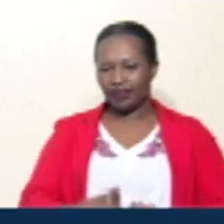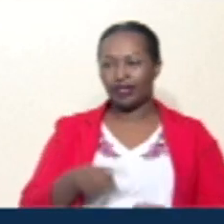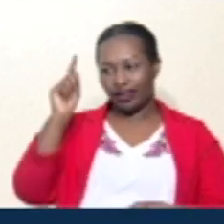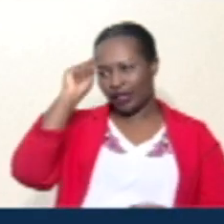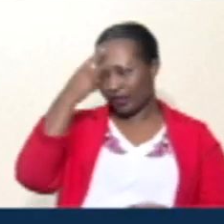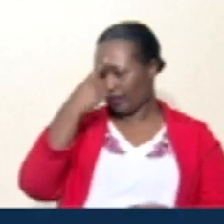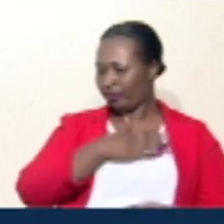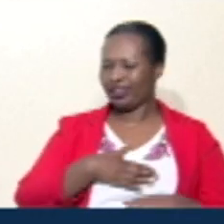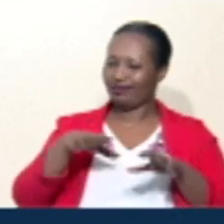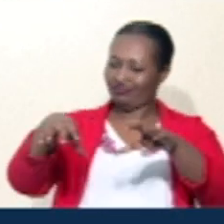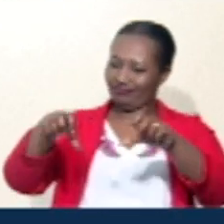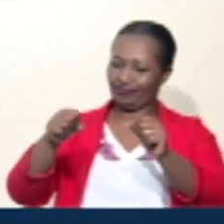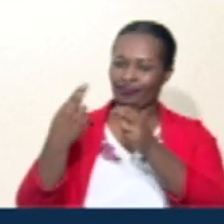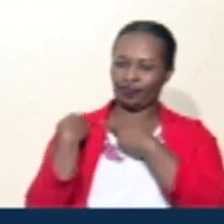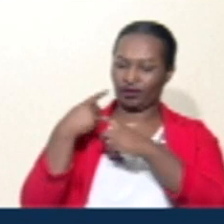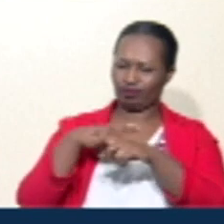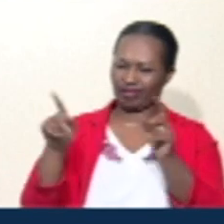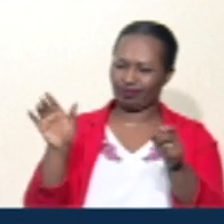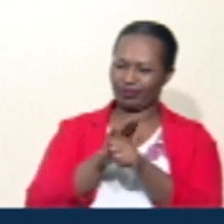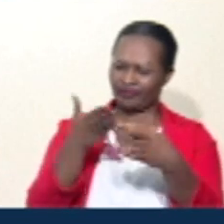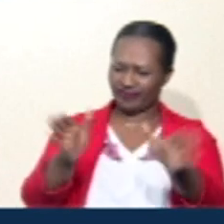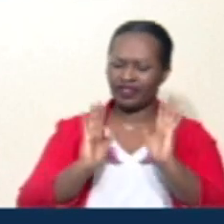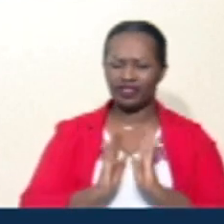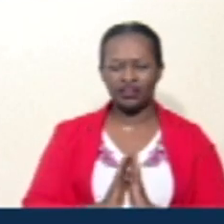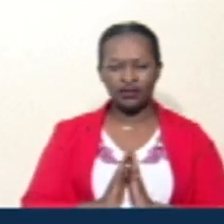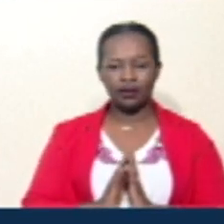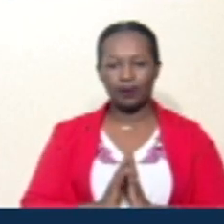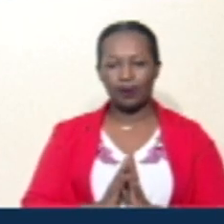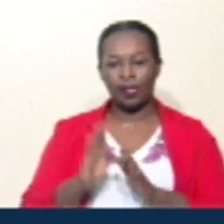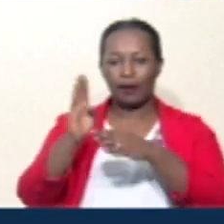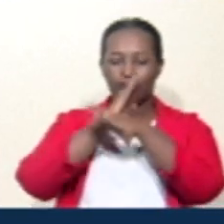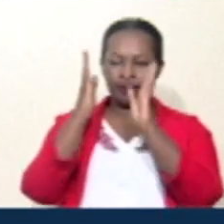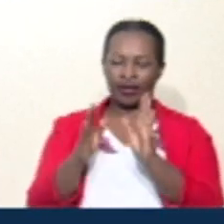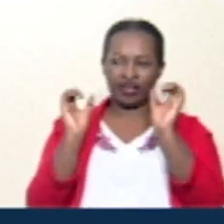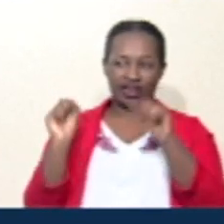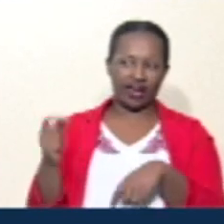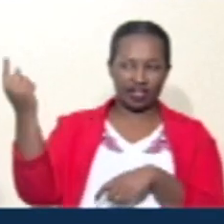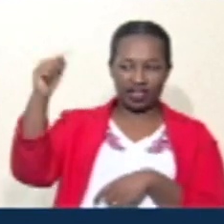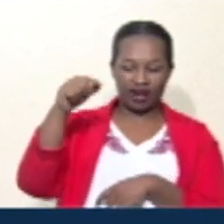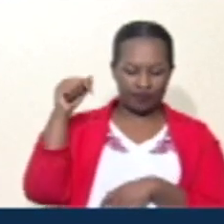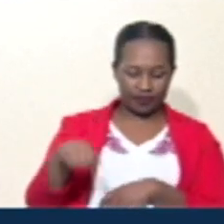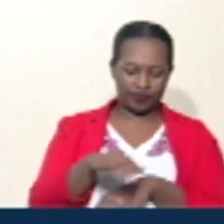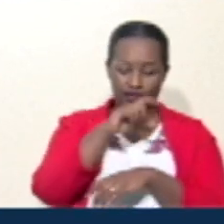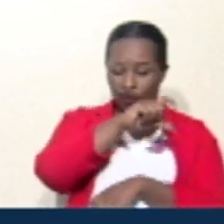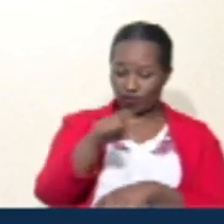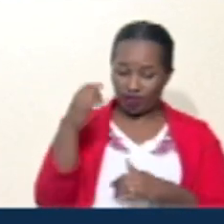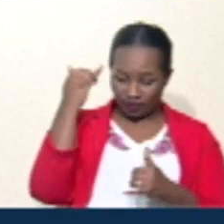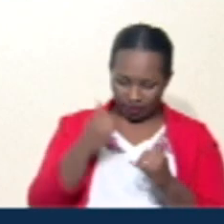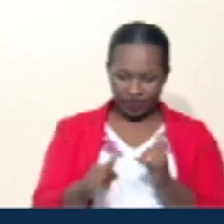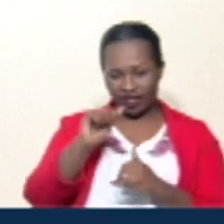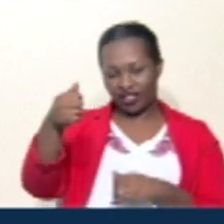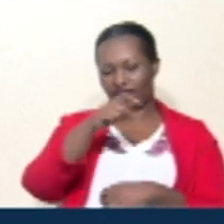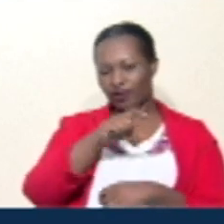yarifata mu nshingano ariko rikuzura. Bemeza mirimo uno ashobora kuza uno munsi, hashira icyumweru, ikindi